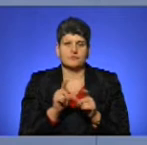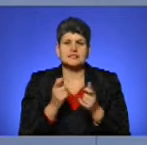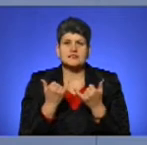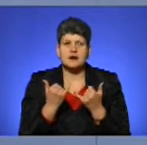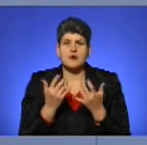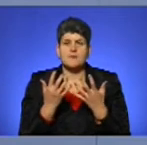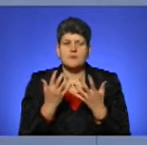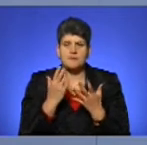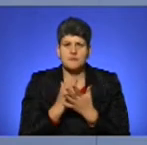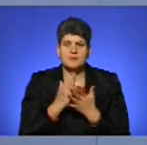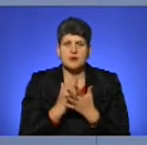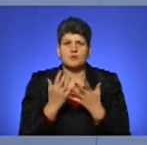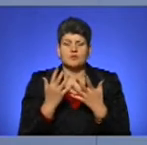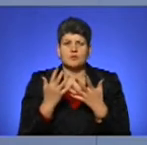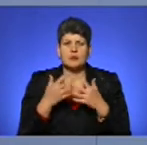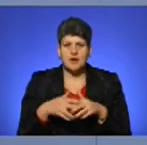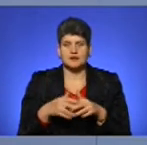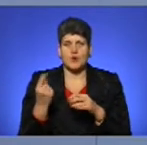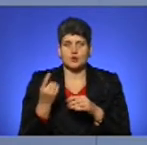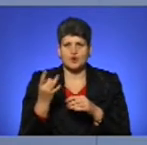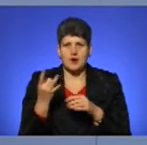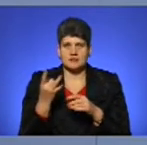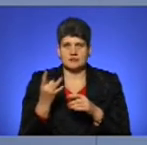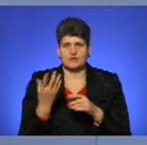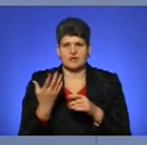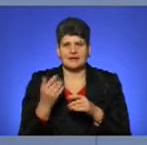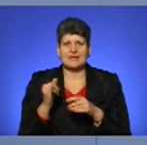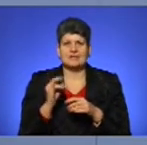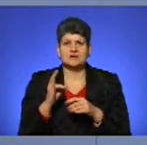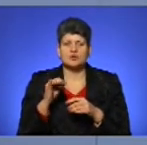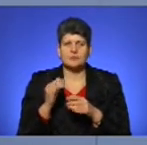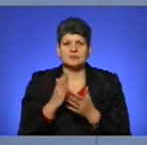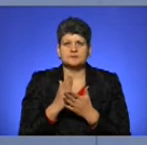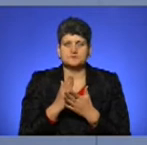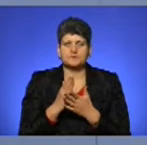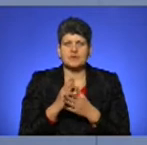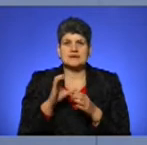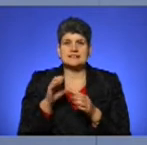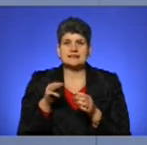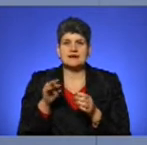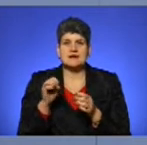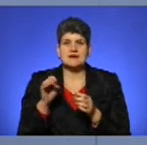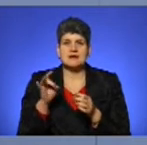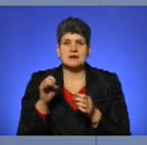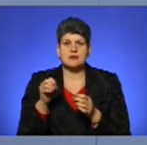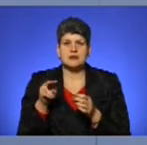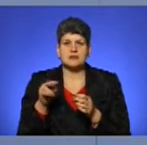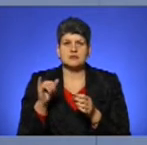обладнані одноразовими інструментами, обладнані стерилізаційними